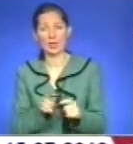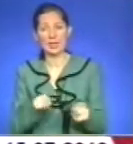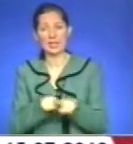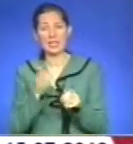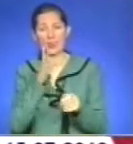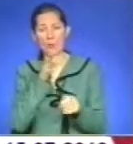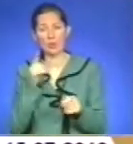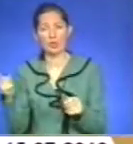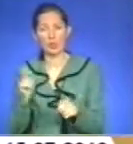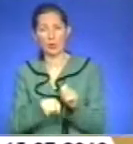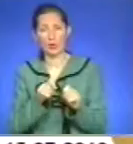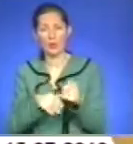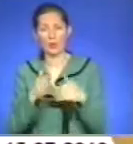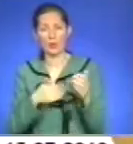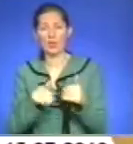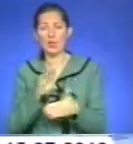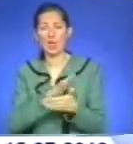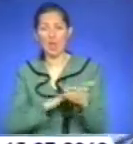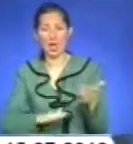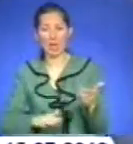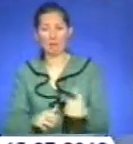перевірки практикуватимуть і надалі.